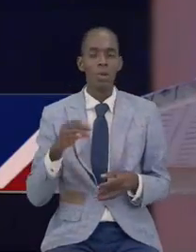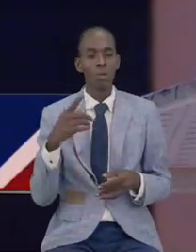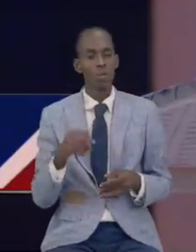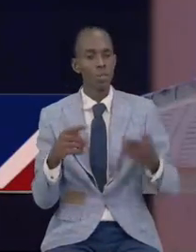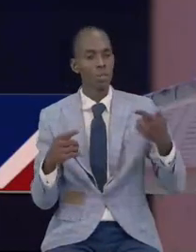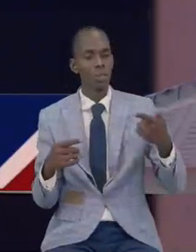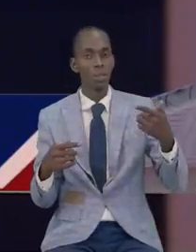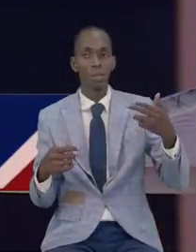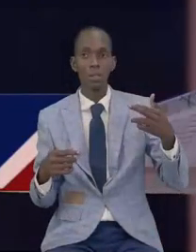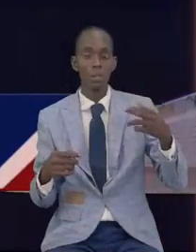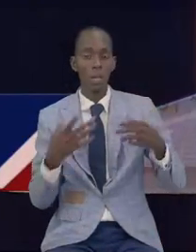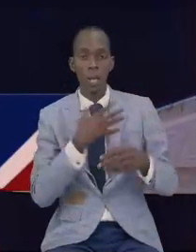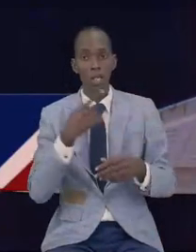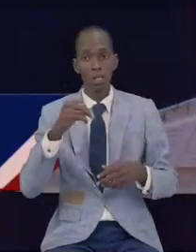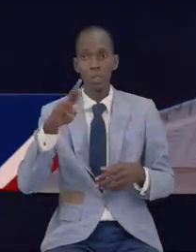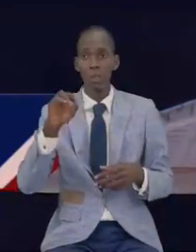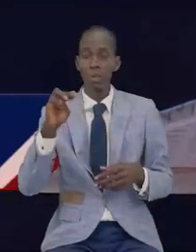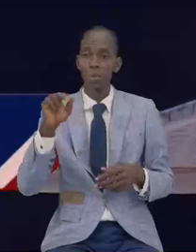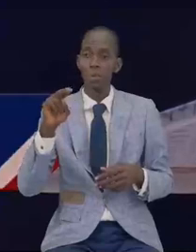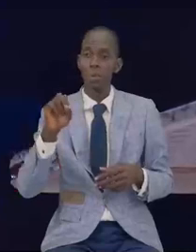des Grecs et